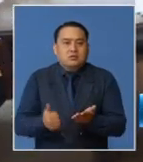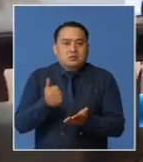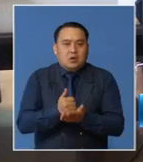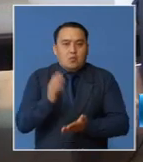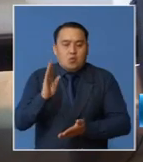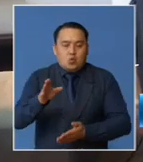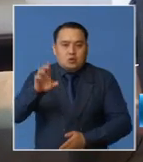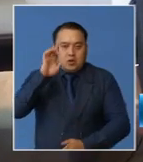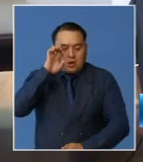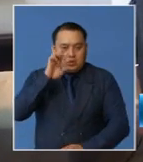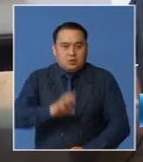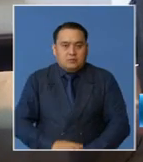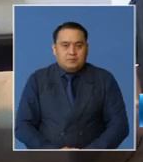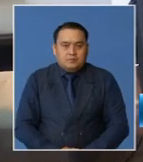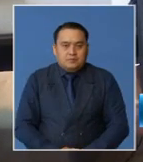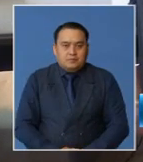зависит будущее страны.